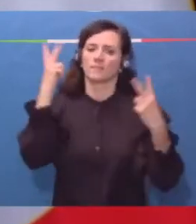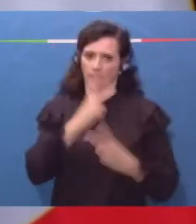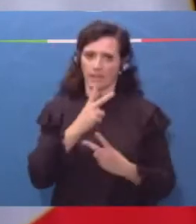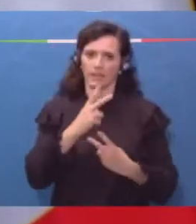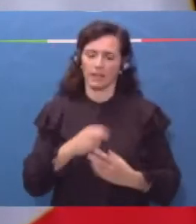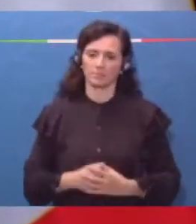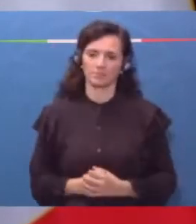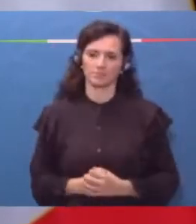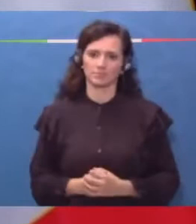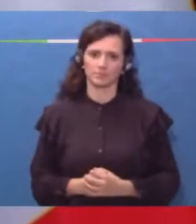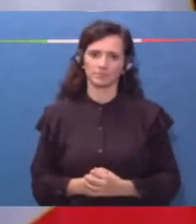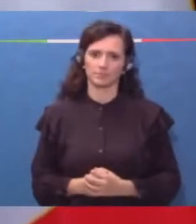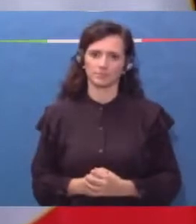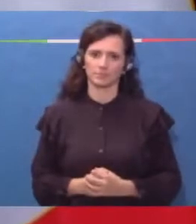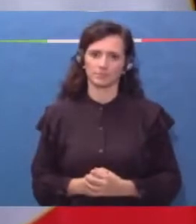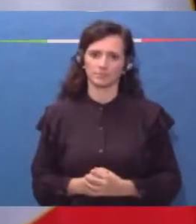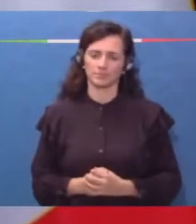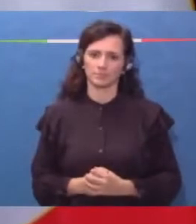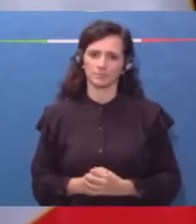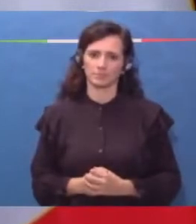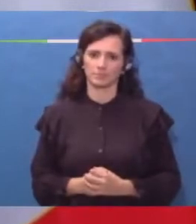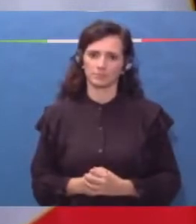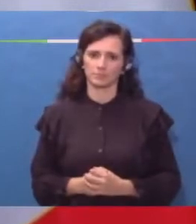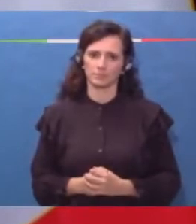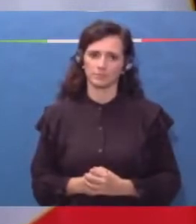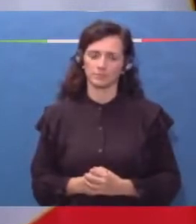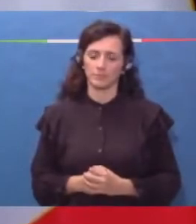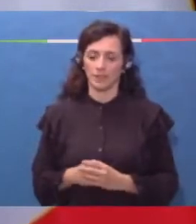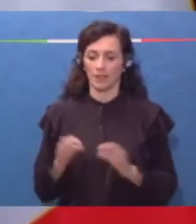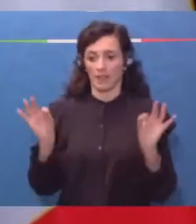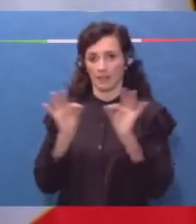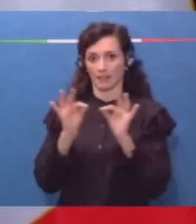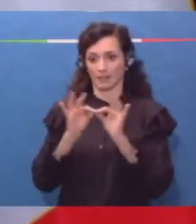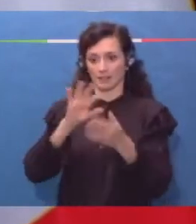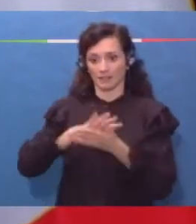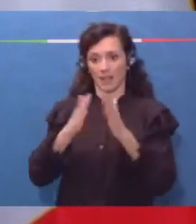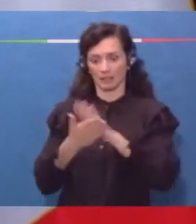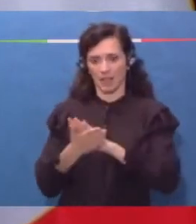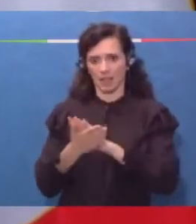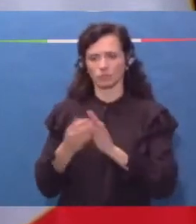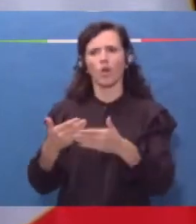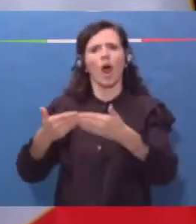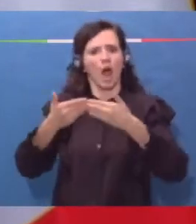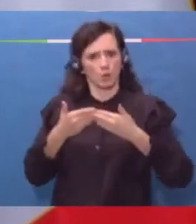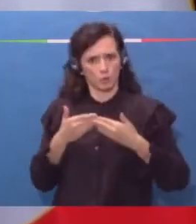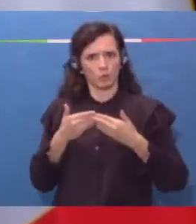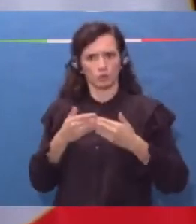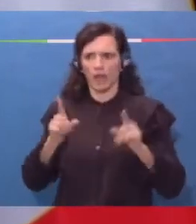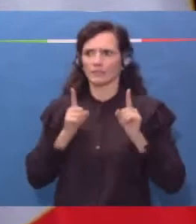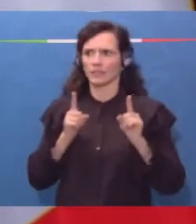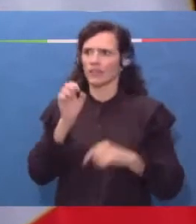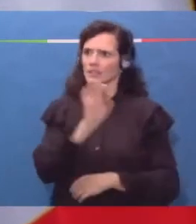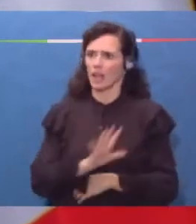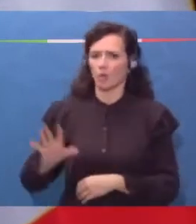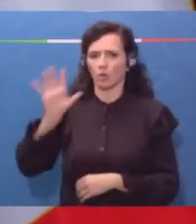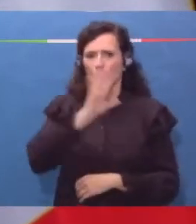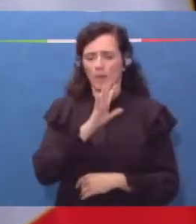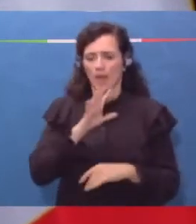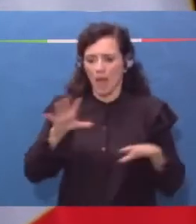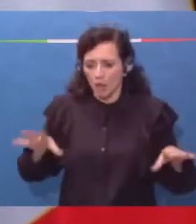Ora, questo trattato aiuta la costruzione di questa difesa europea, che